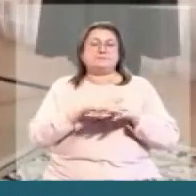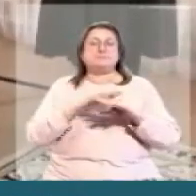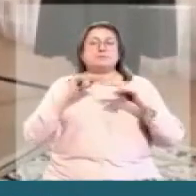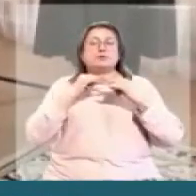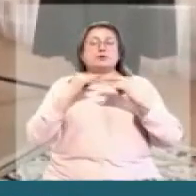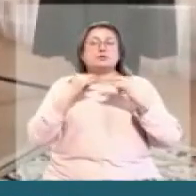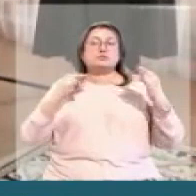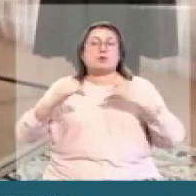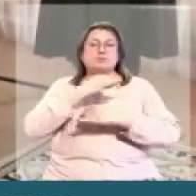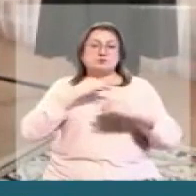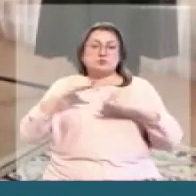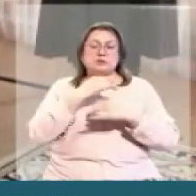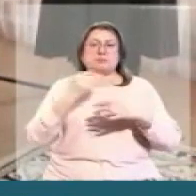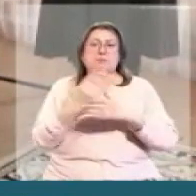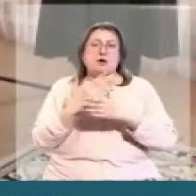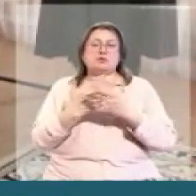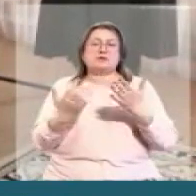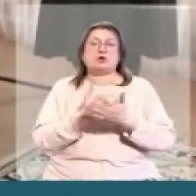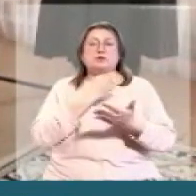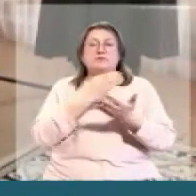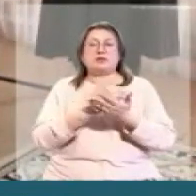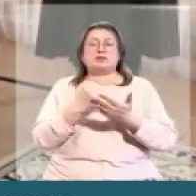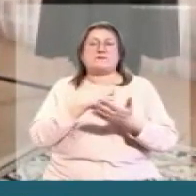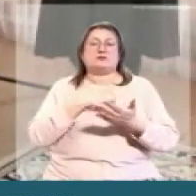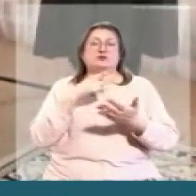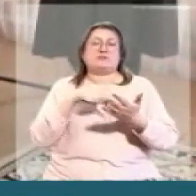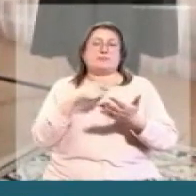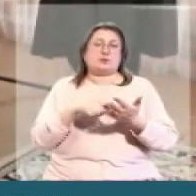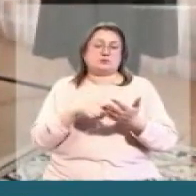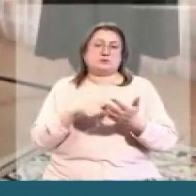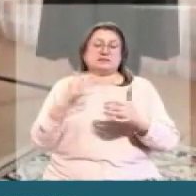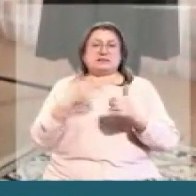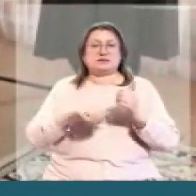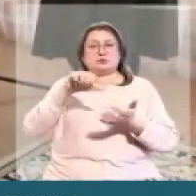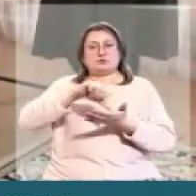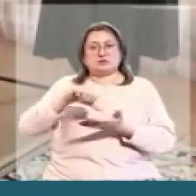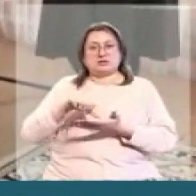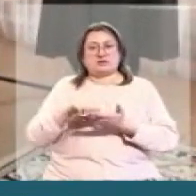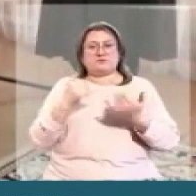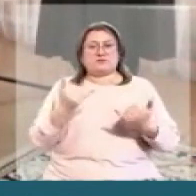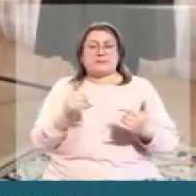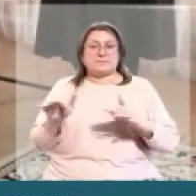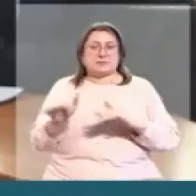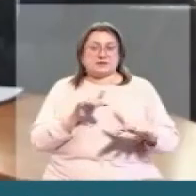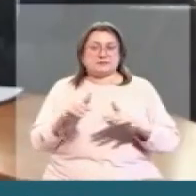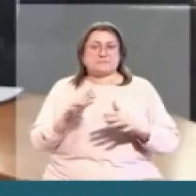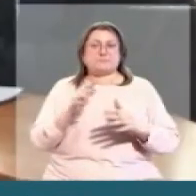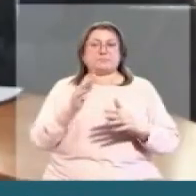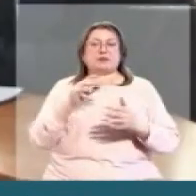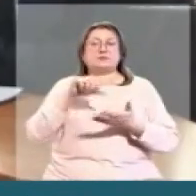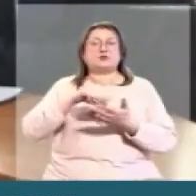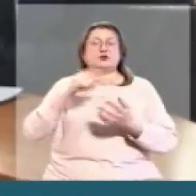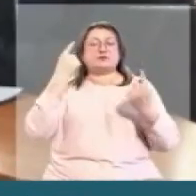столы, организованные ими, помогают находить ответы на актуальные вопросы. Среди участников нынешнего мероприятия –